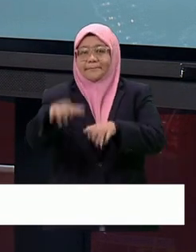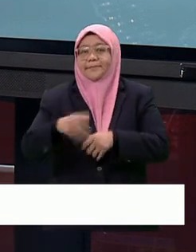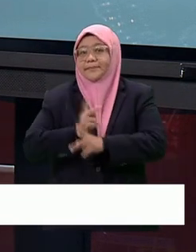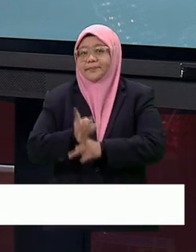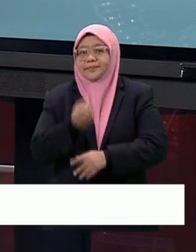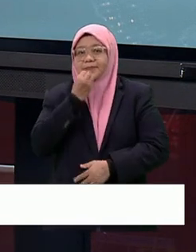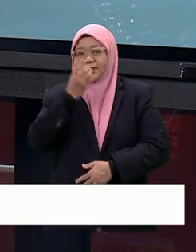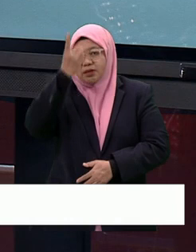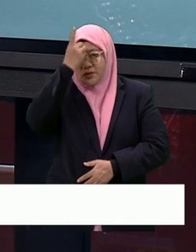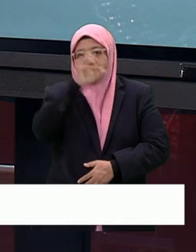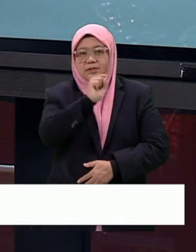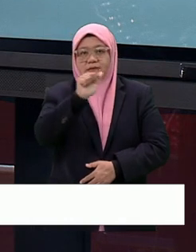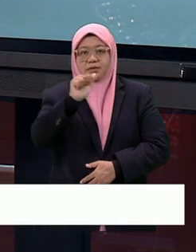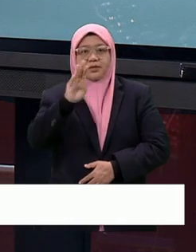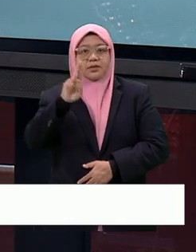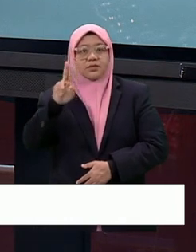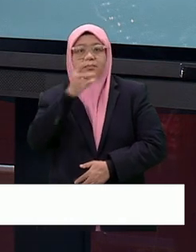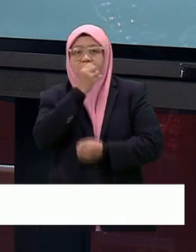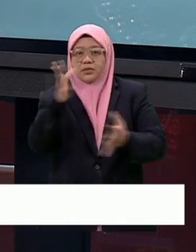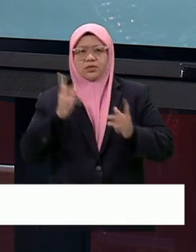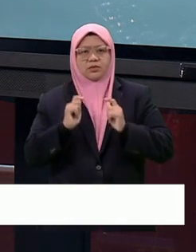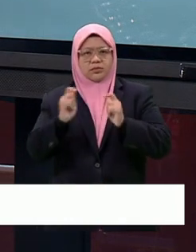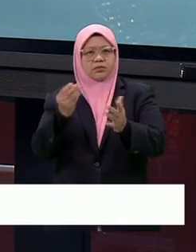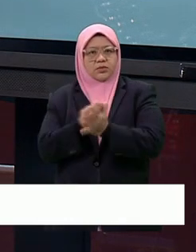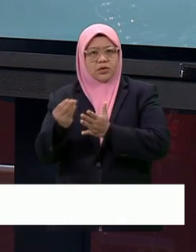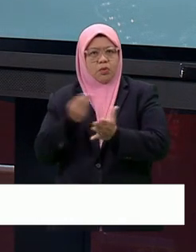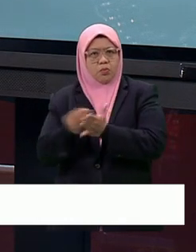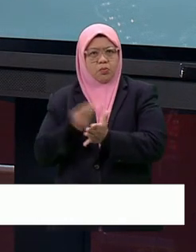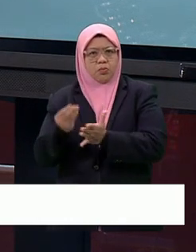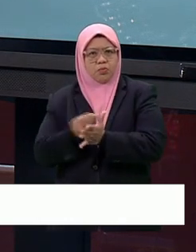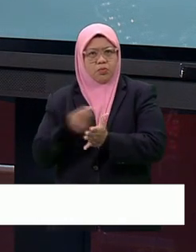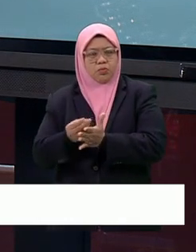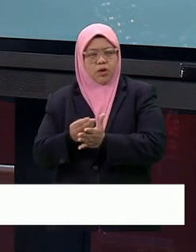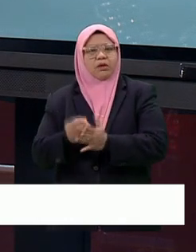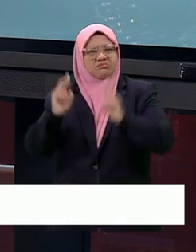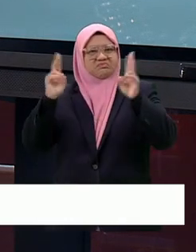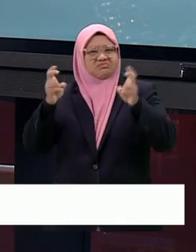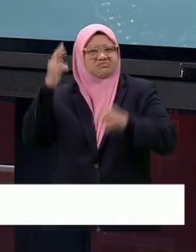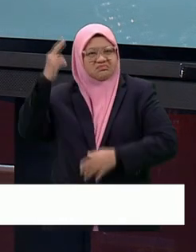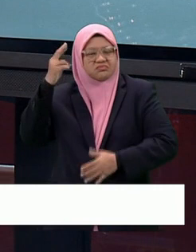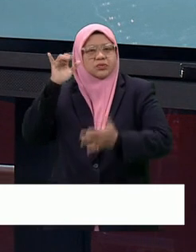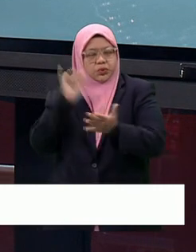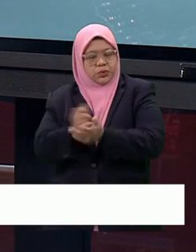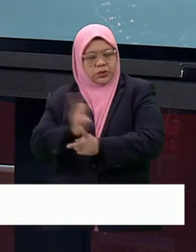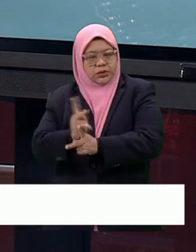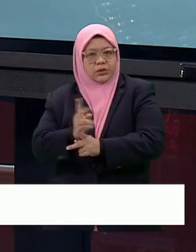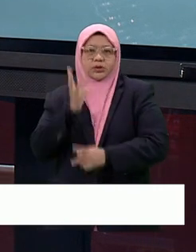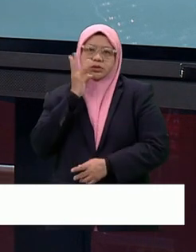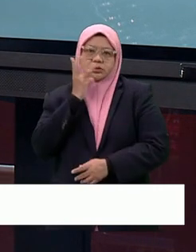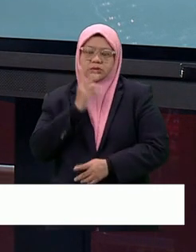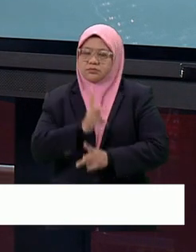Datuk Seri Mohamad sabu berkata tindakan pembelian panik menjadi antara punca Kerajaan sukar mengawal